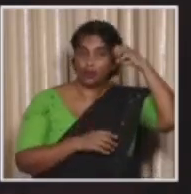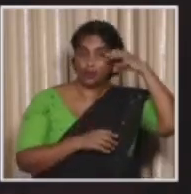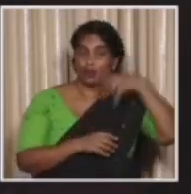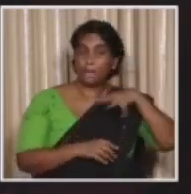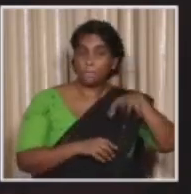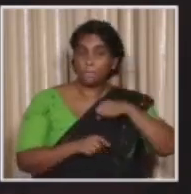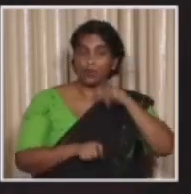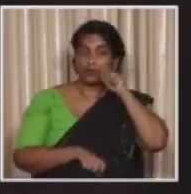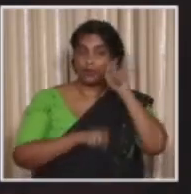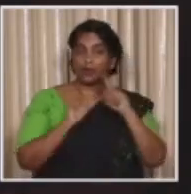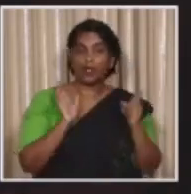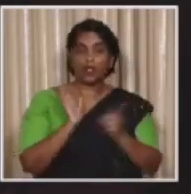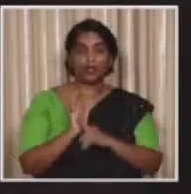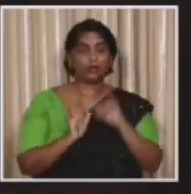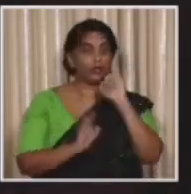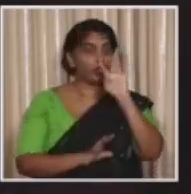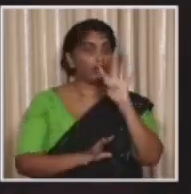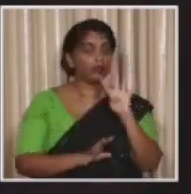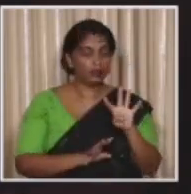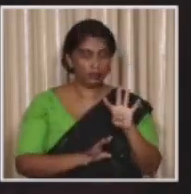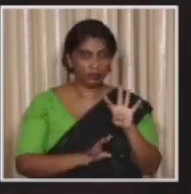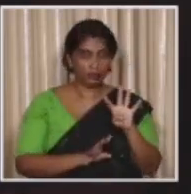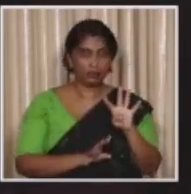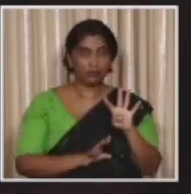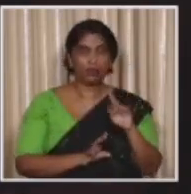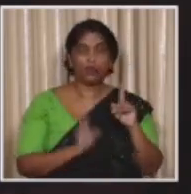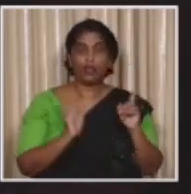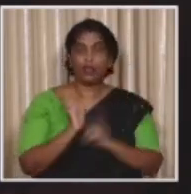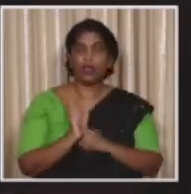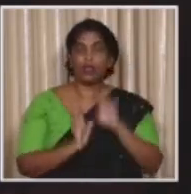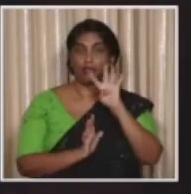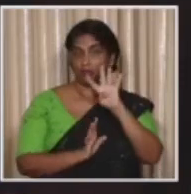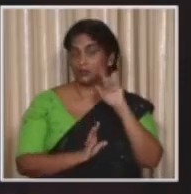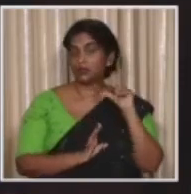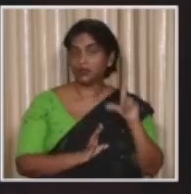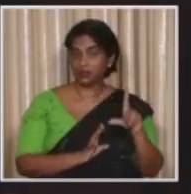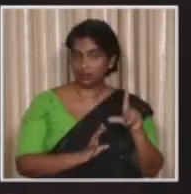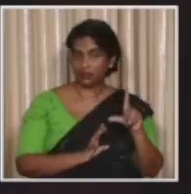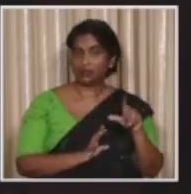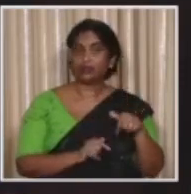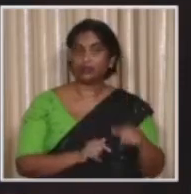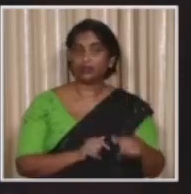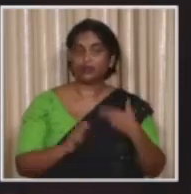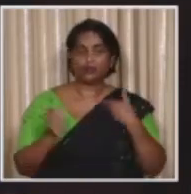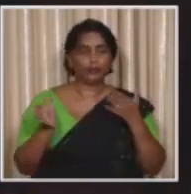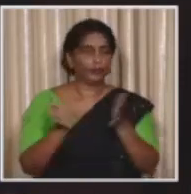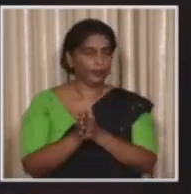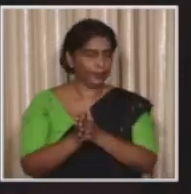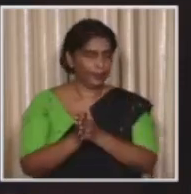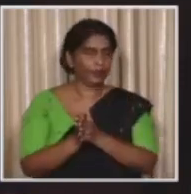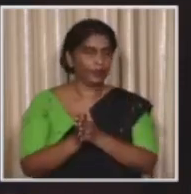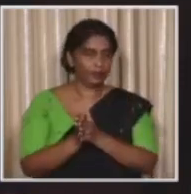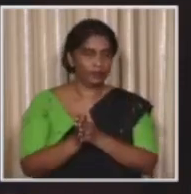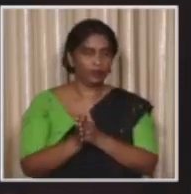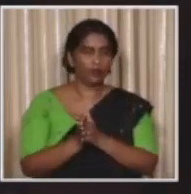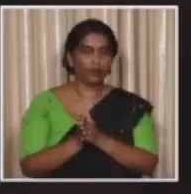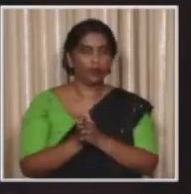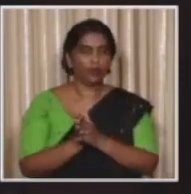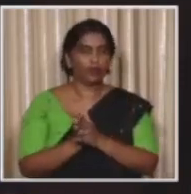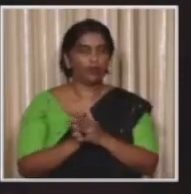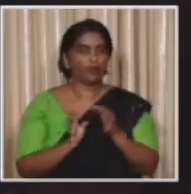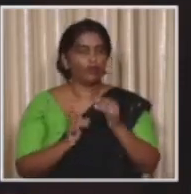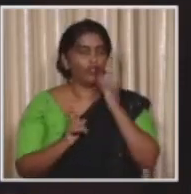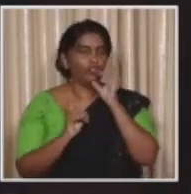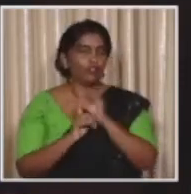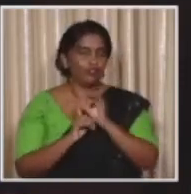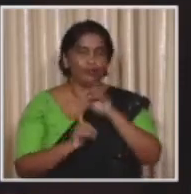පාරිභෝගිකයෝ 164 කින් 147ක් මේ ගණනට අයිති වෙනවා පුංචිම මට්ටමේ